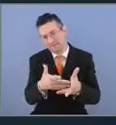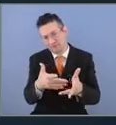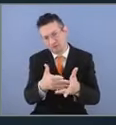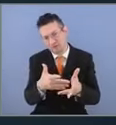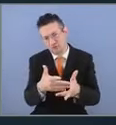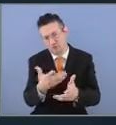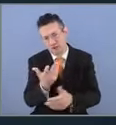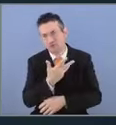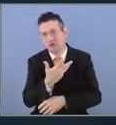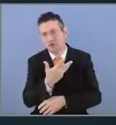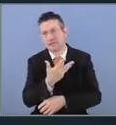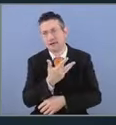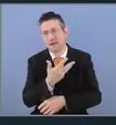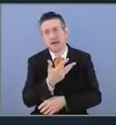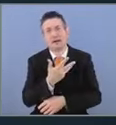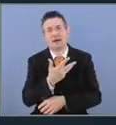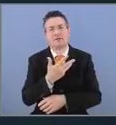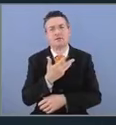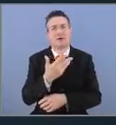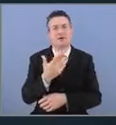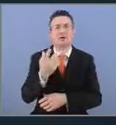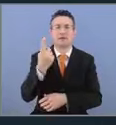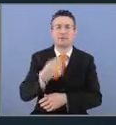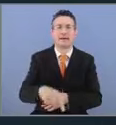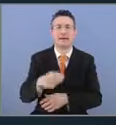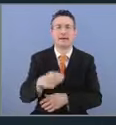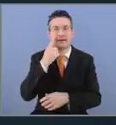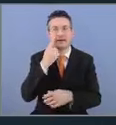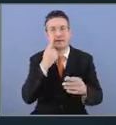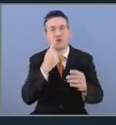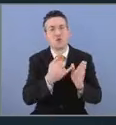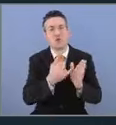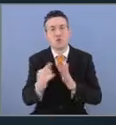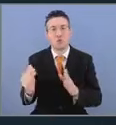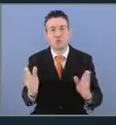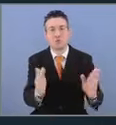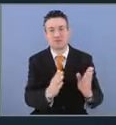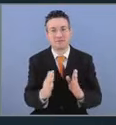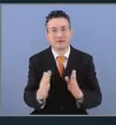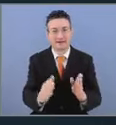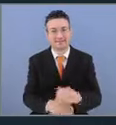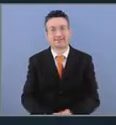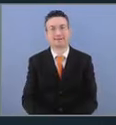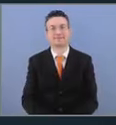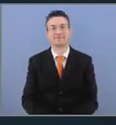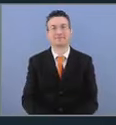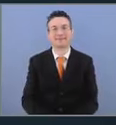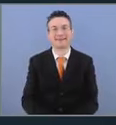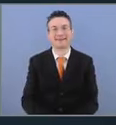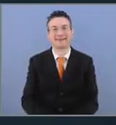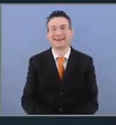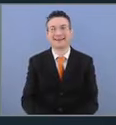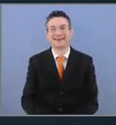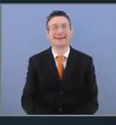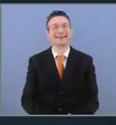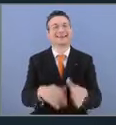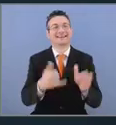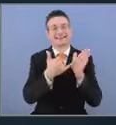proprio in quest'ultima fase. Infine, uno spunto a chi in questo